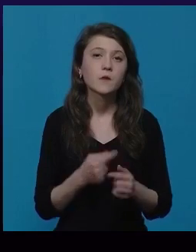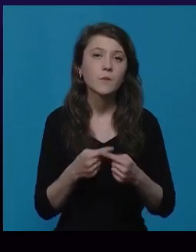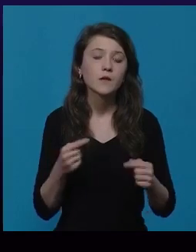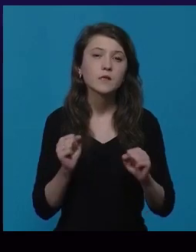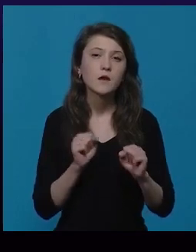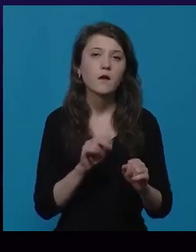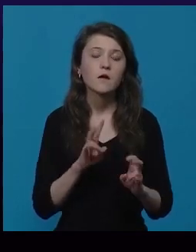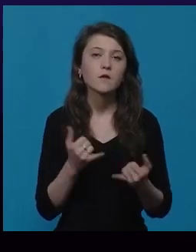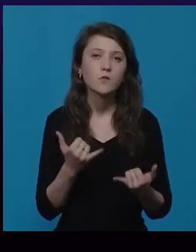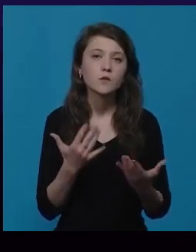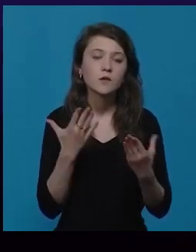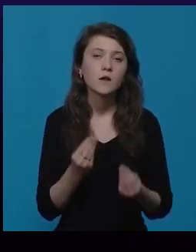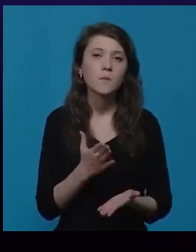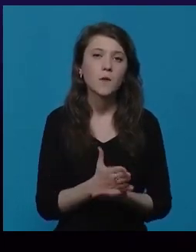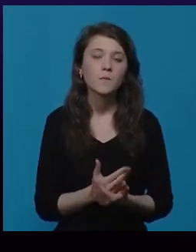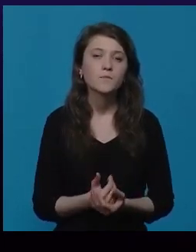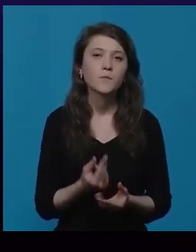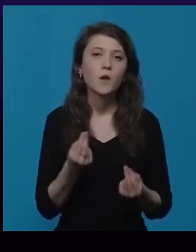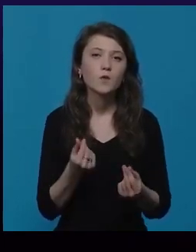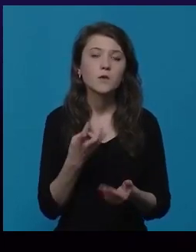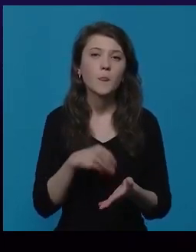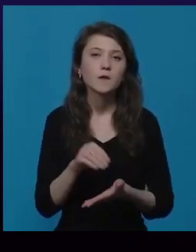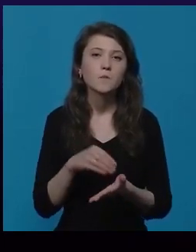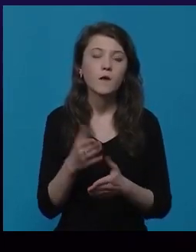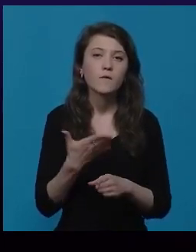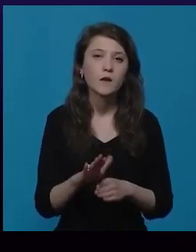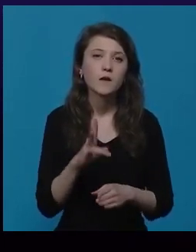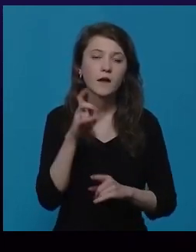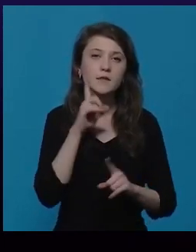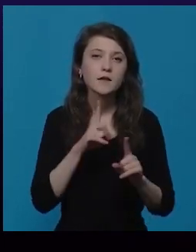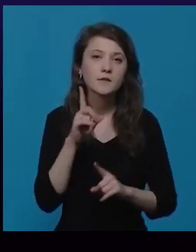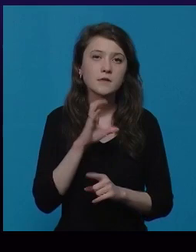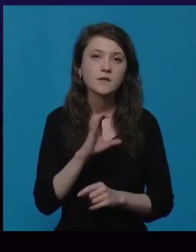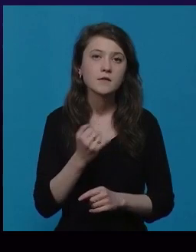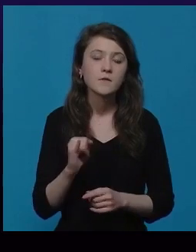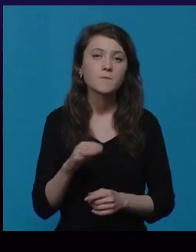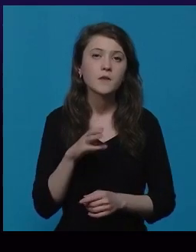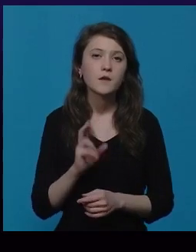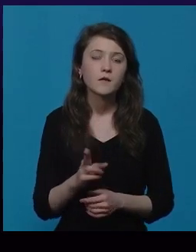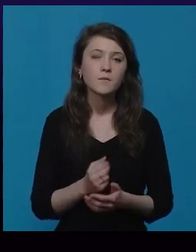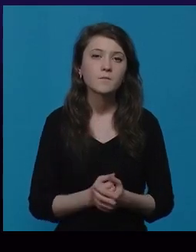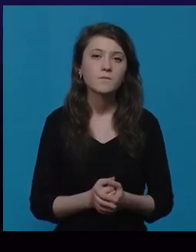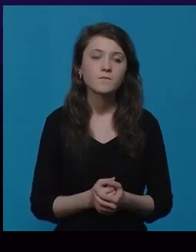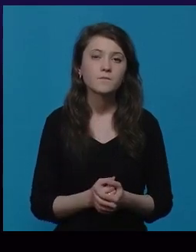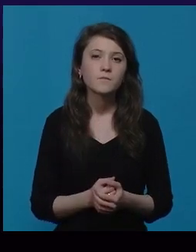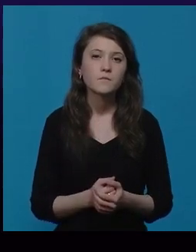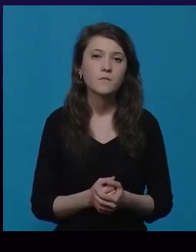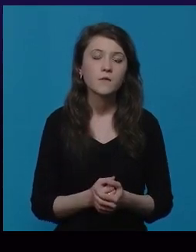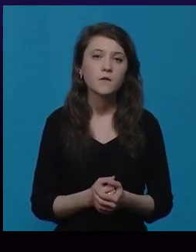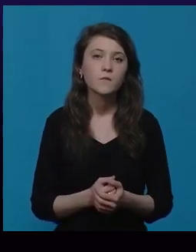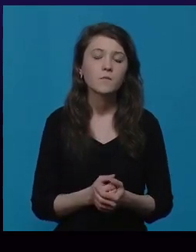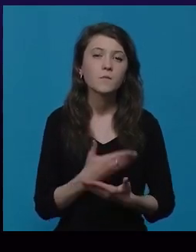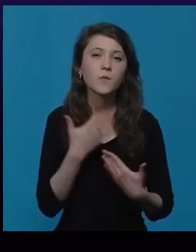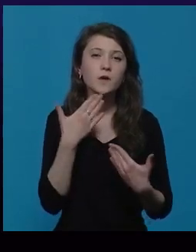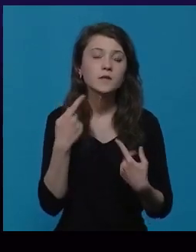вони їх мають. Гроші на закупівлю виділяли на сесії? Так. Ми спілкувалися вже багато з вашими колегами з